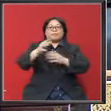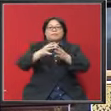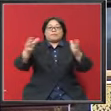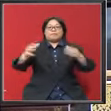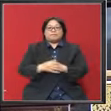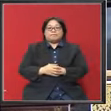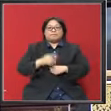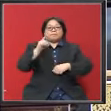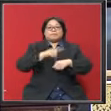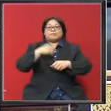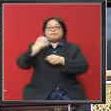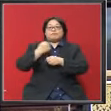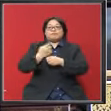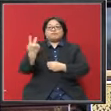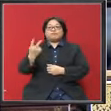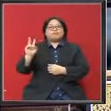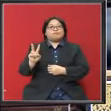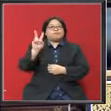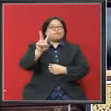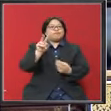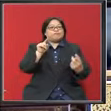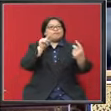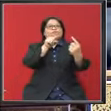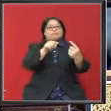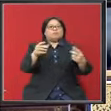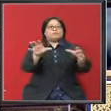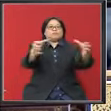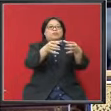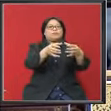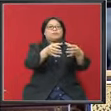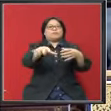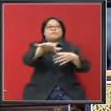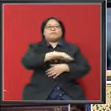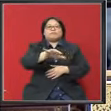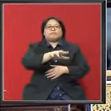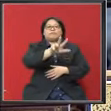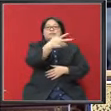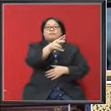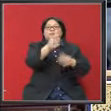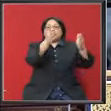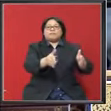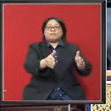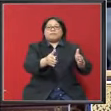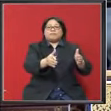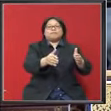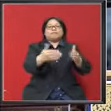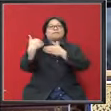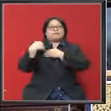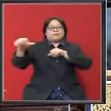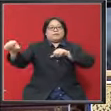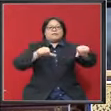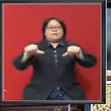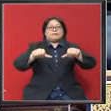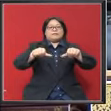ketika penugasan tersebut mereka telah sempak dengan satu kumpulan penduduk seramai lebih kurang 13 orang yang sedang menjalankan